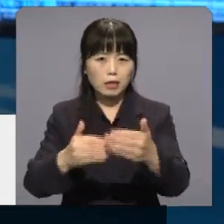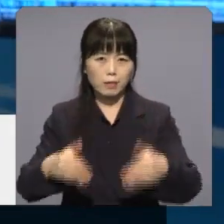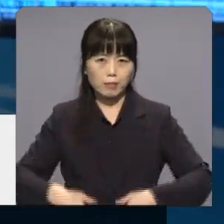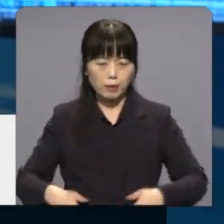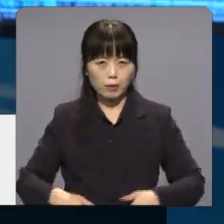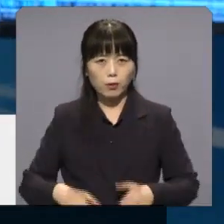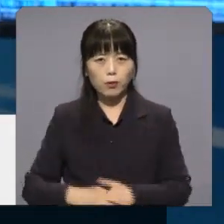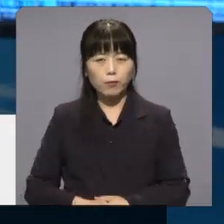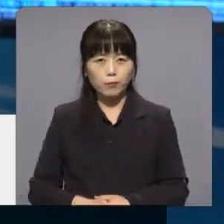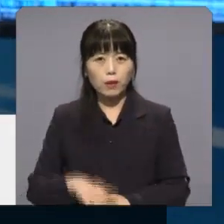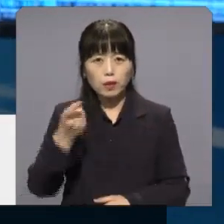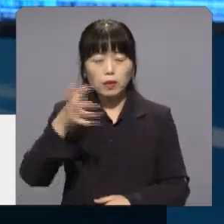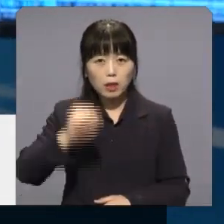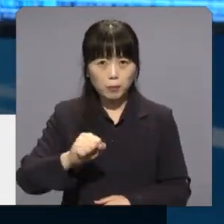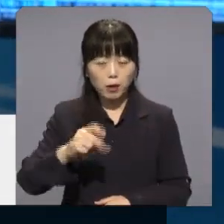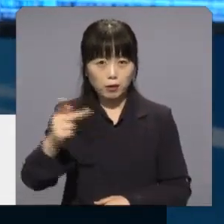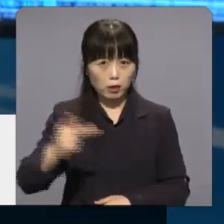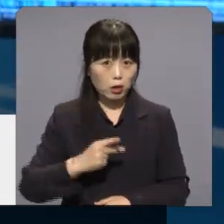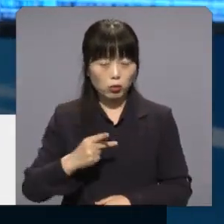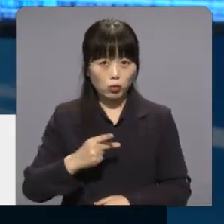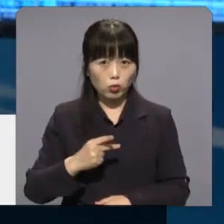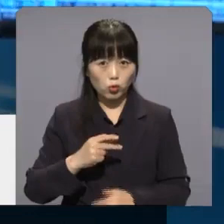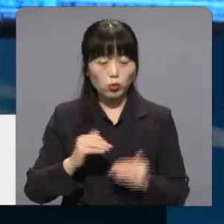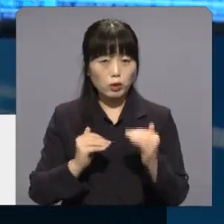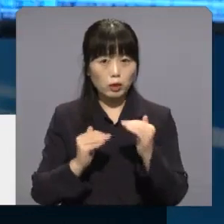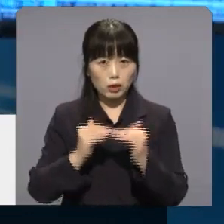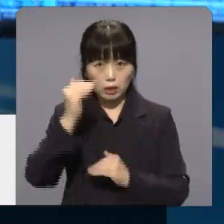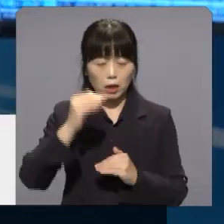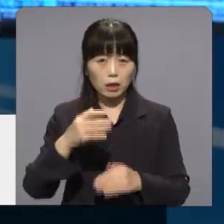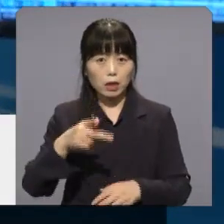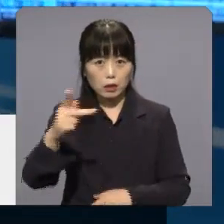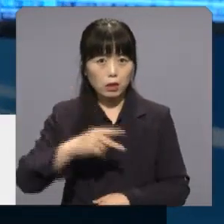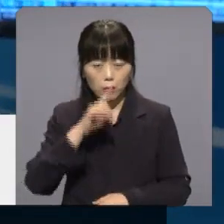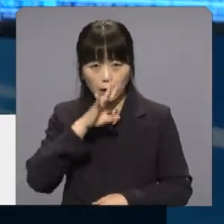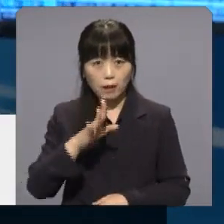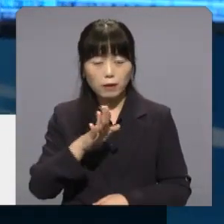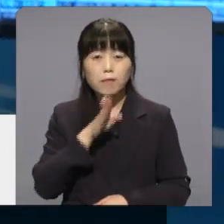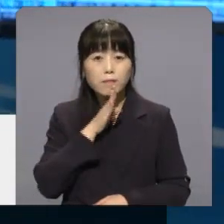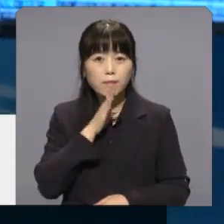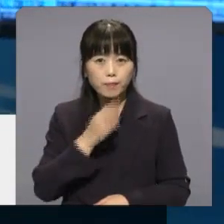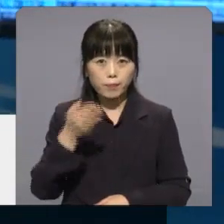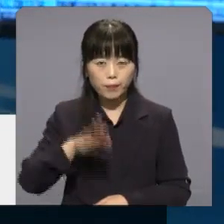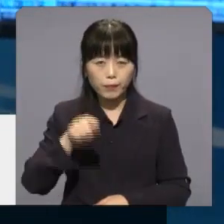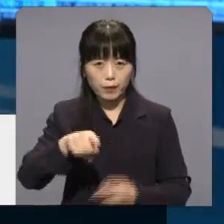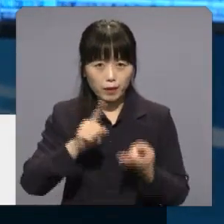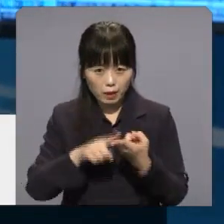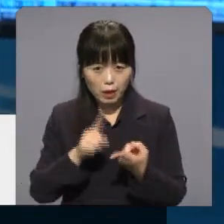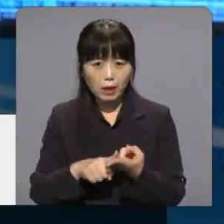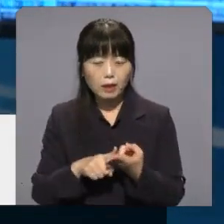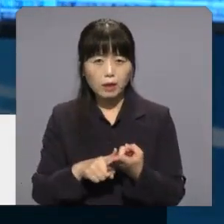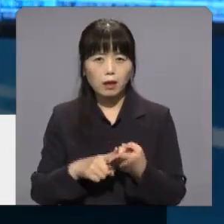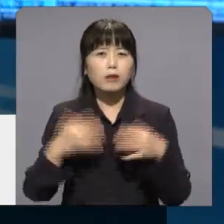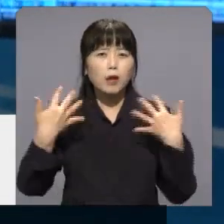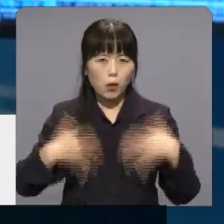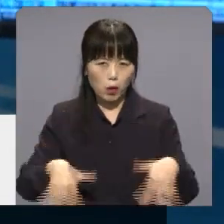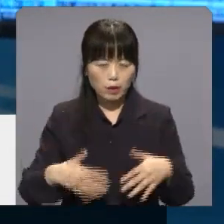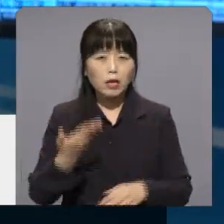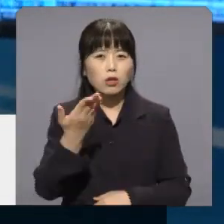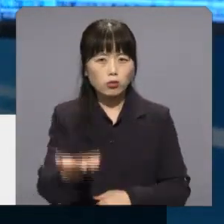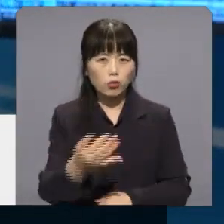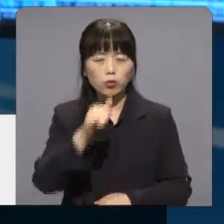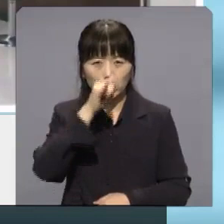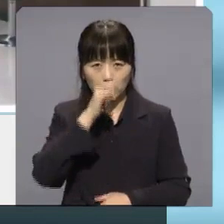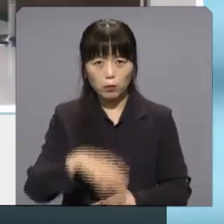지금 담보대출 안 되고 있잖아요 계획 것이고 이상이 줘 거기는 안 되고 있는데 으 그 부분들을 지금 완화를 좀 해줘야 되는